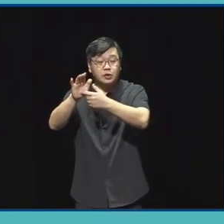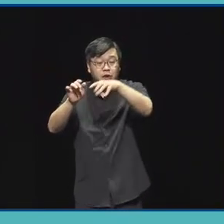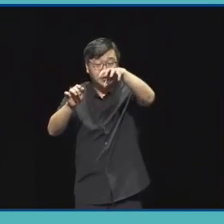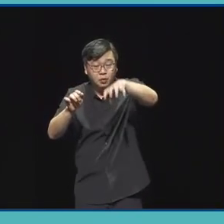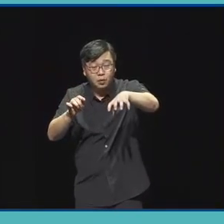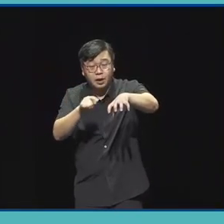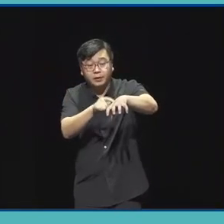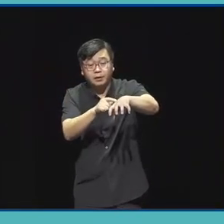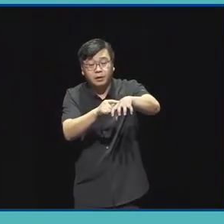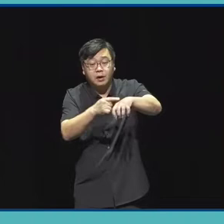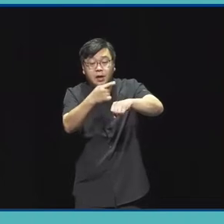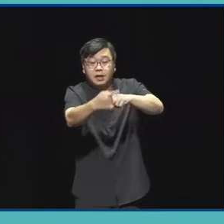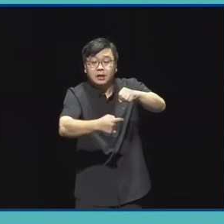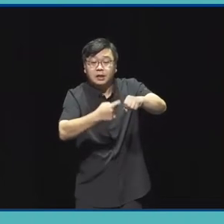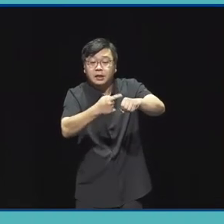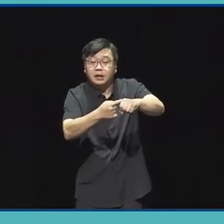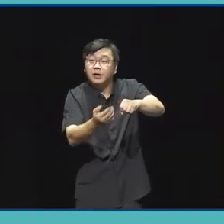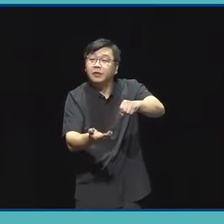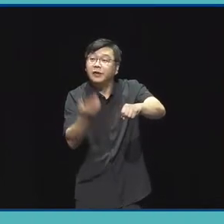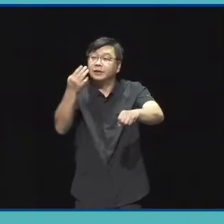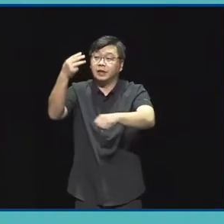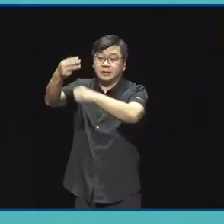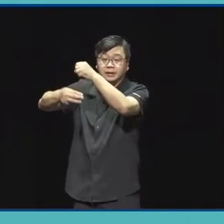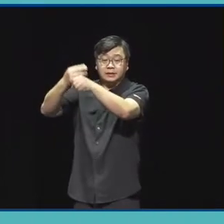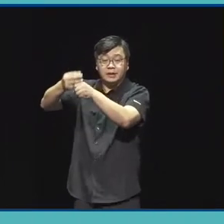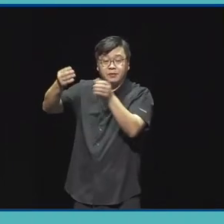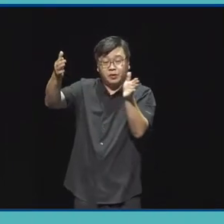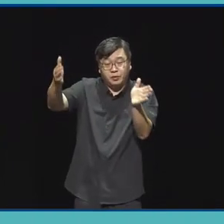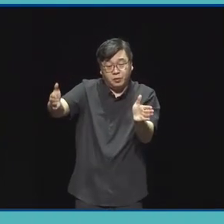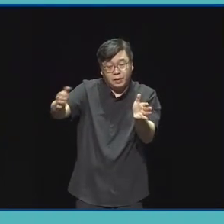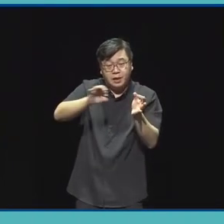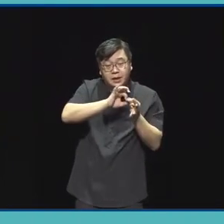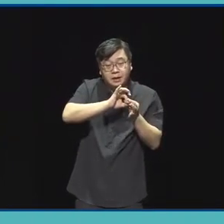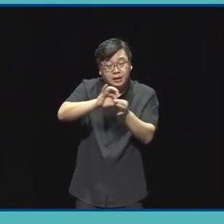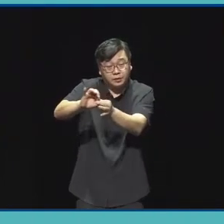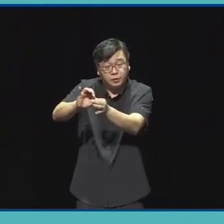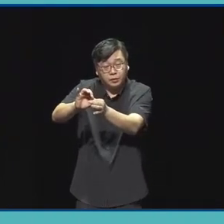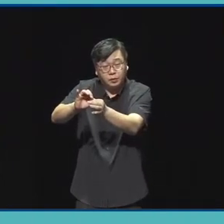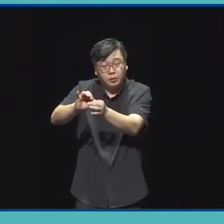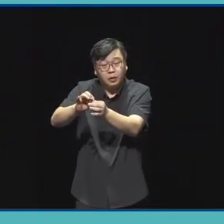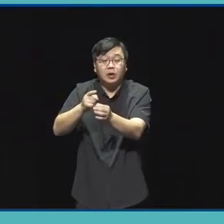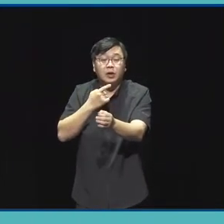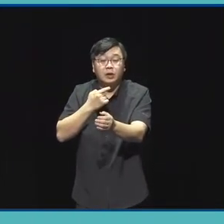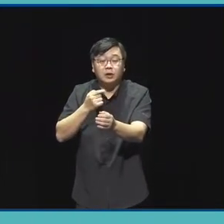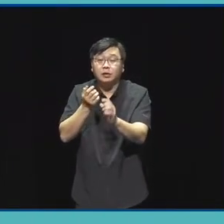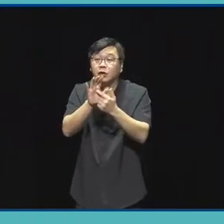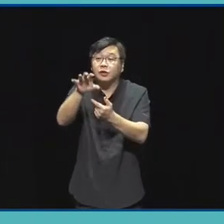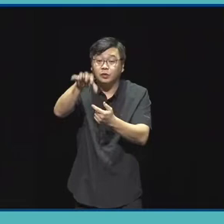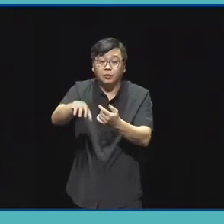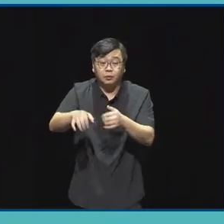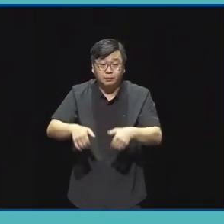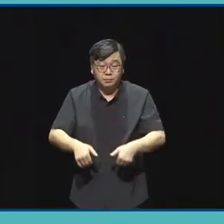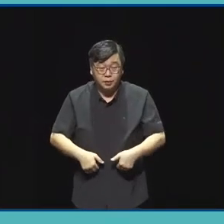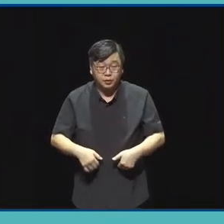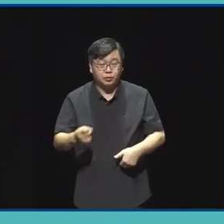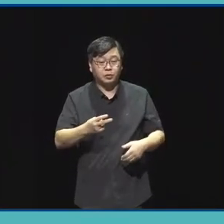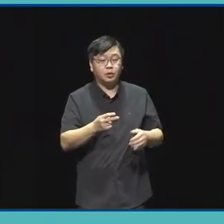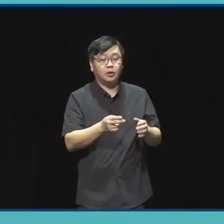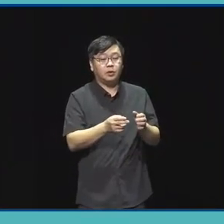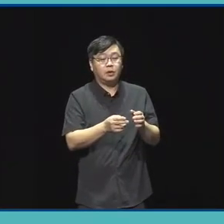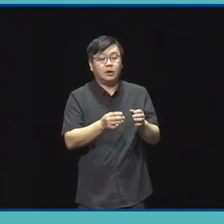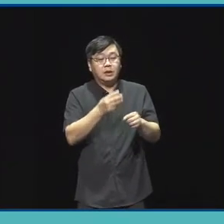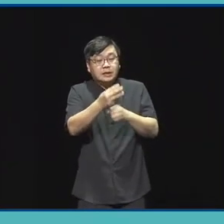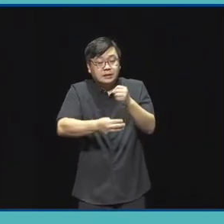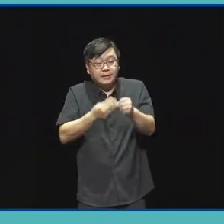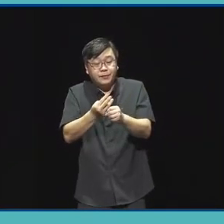미만까지 1년 이상 3년 미만의 하고 있고요 성장형 사업은 3년 이상 운영실적이